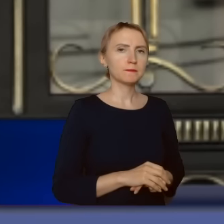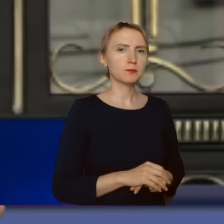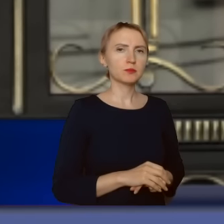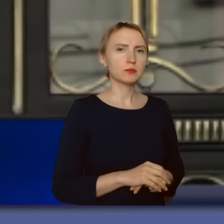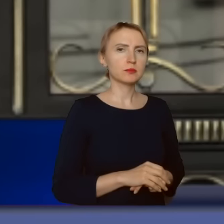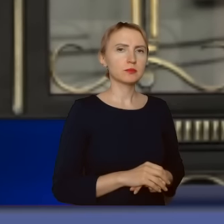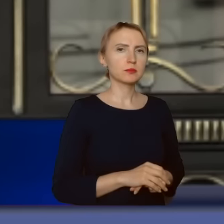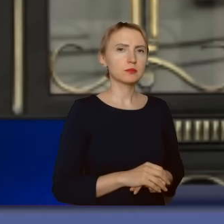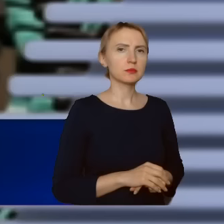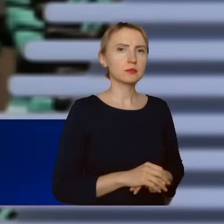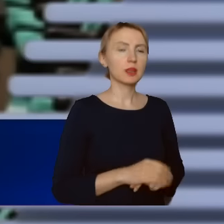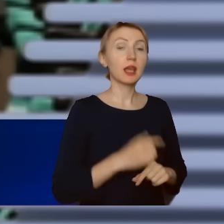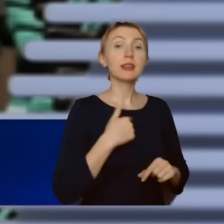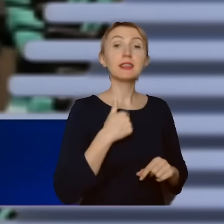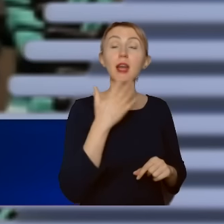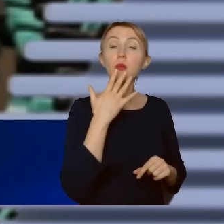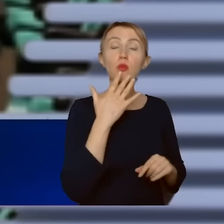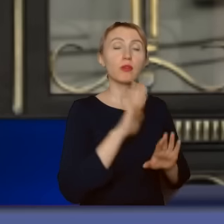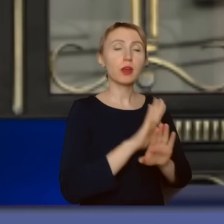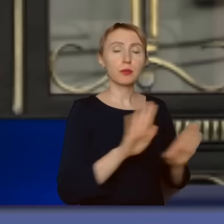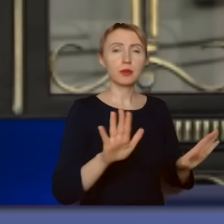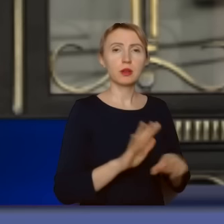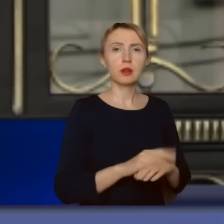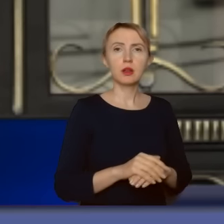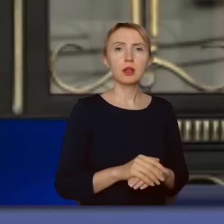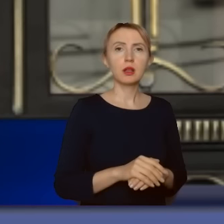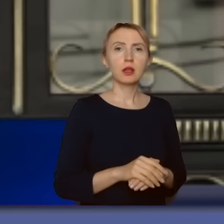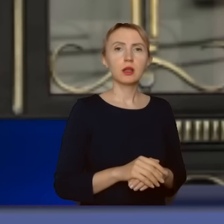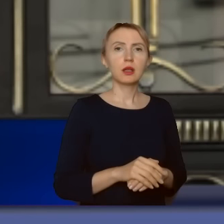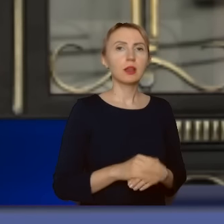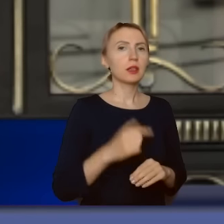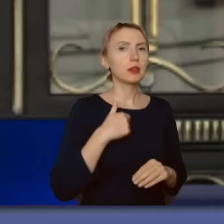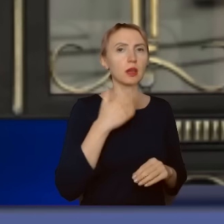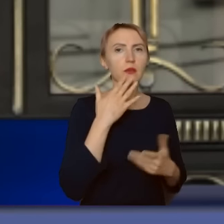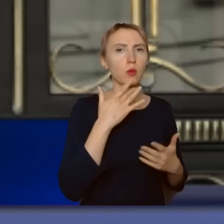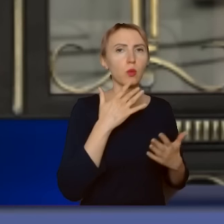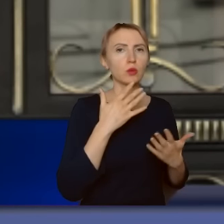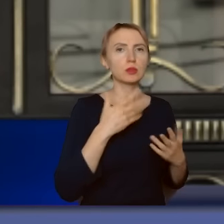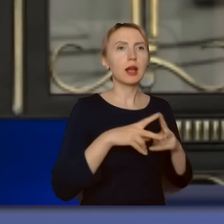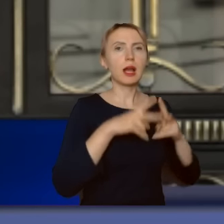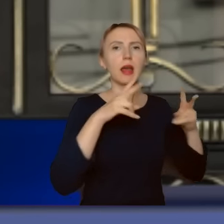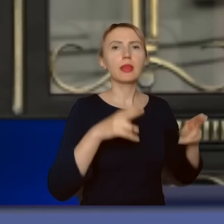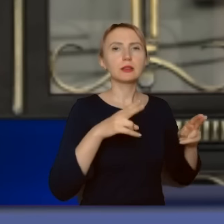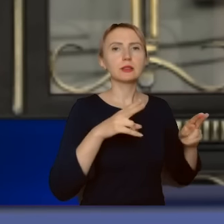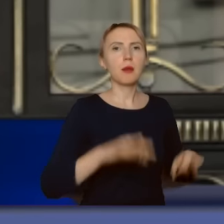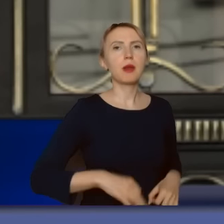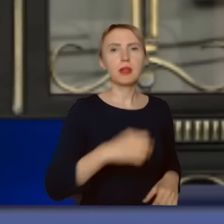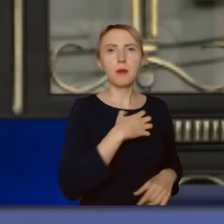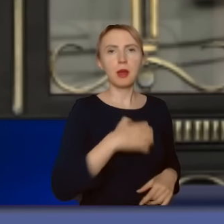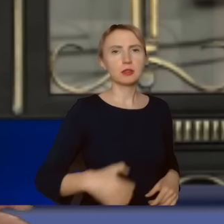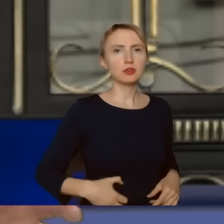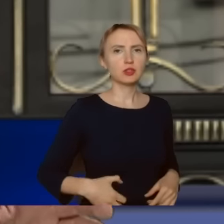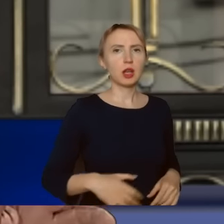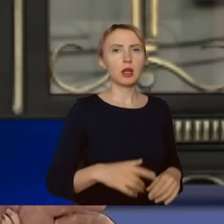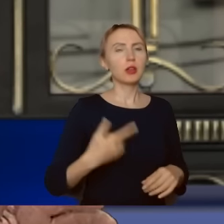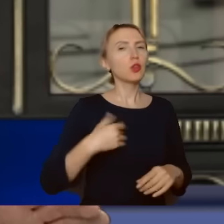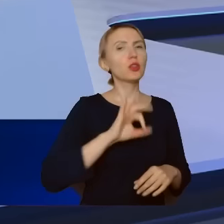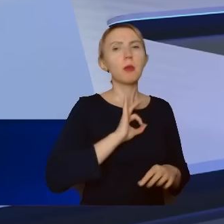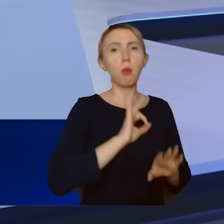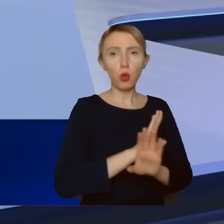Nie. To ja mówię w ogóle. Miała te walory? Ja, panie redaktorze, wyłączam tą kadencję pana. Rozumiem. Wracamy marszałka. Do pana kadencji. Nie moje, tylko